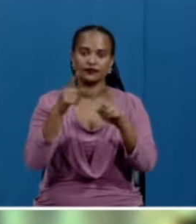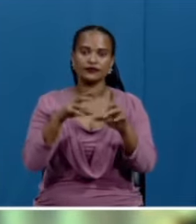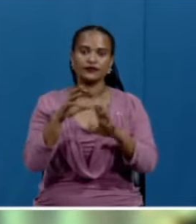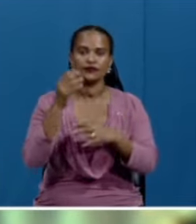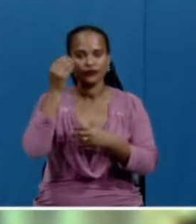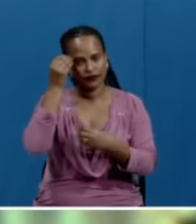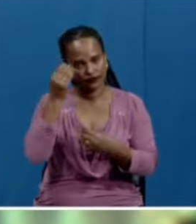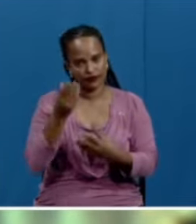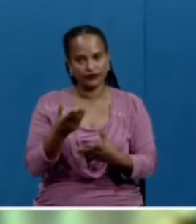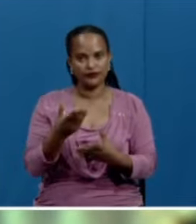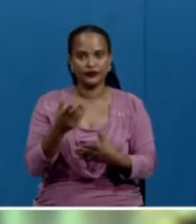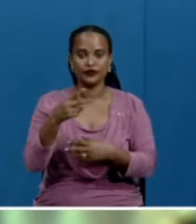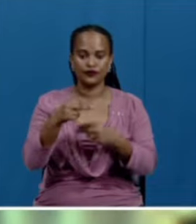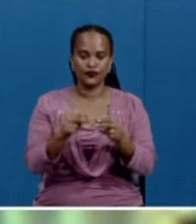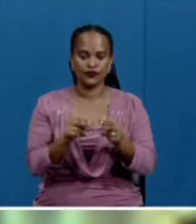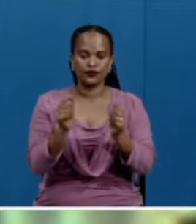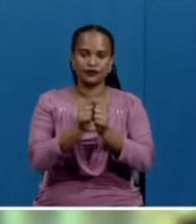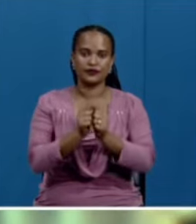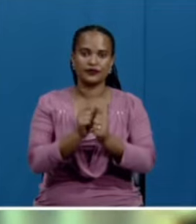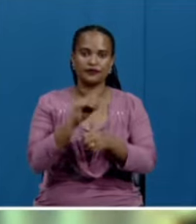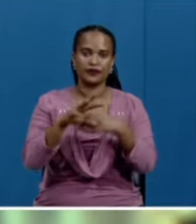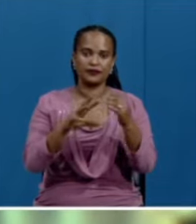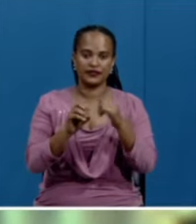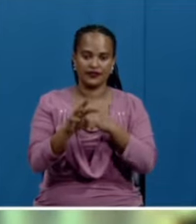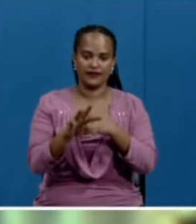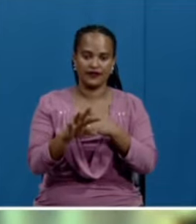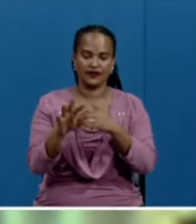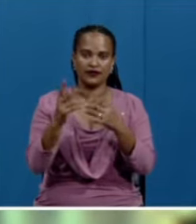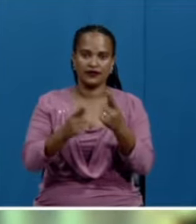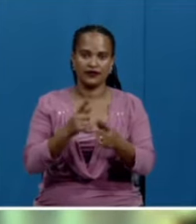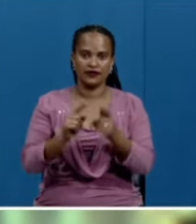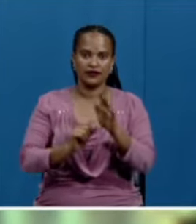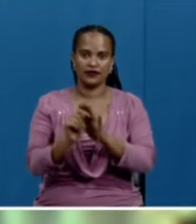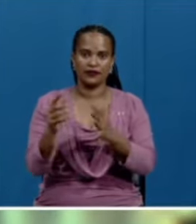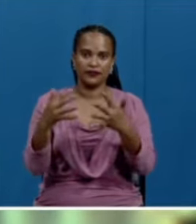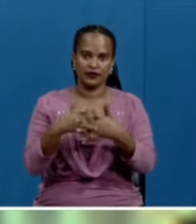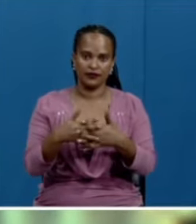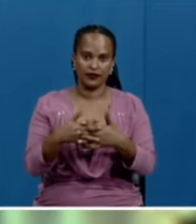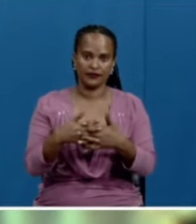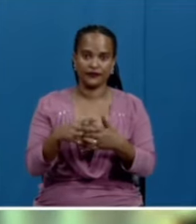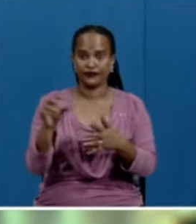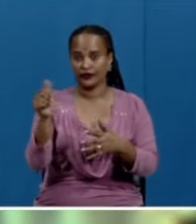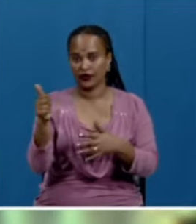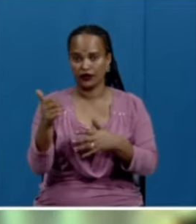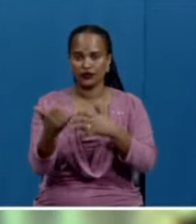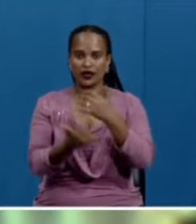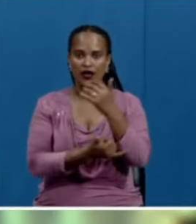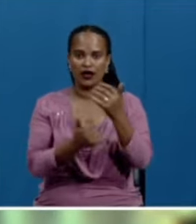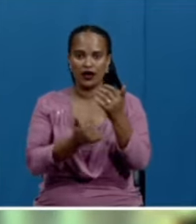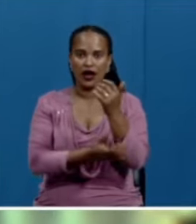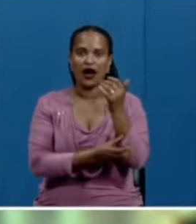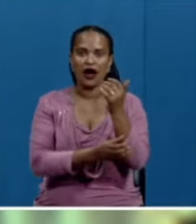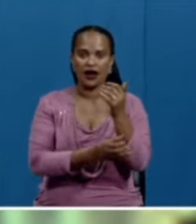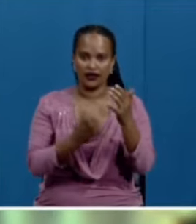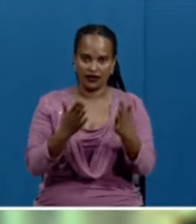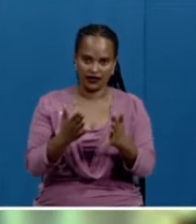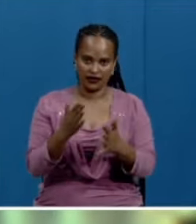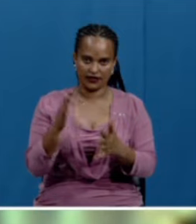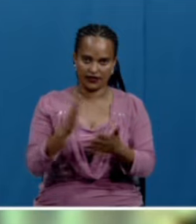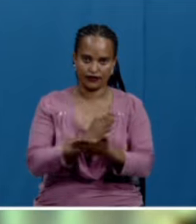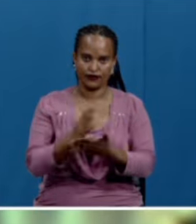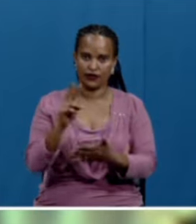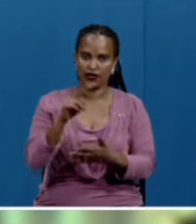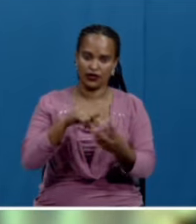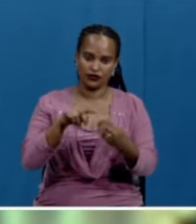ፍሊጡ። እቲ ቢሮ ምስ ቤት ምክሪ ዘፈር ማሕበራት ንግዲ ትግራይ ብምትሕባር ካልኦት ሃገር ለኸ ትካላት ንግዲ ዝሳተፍሉ ካልኣይ